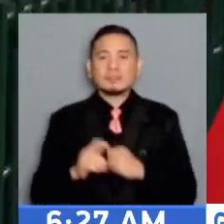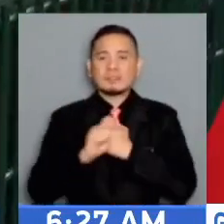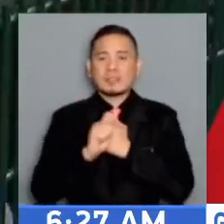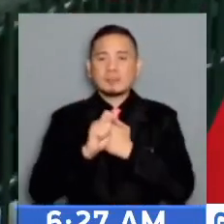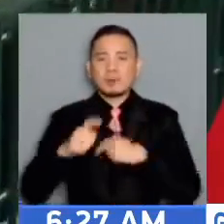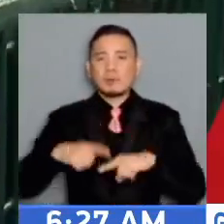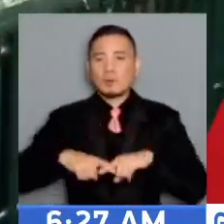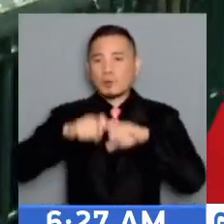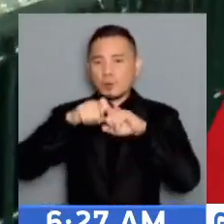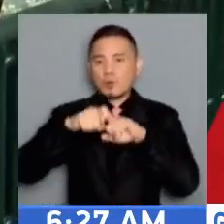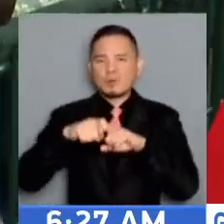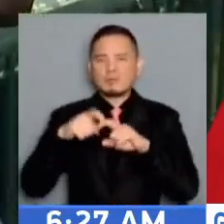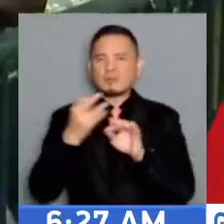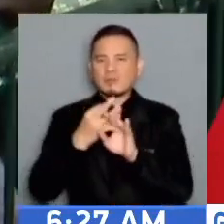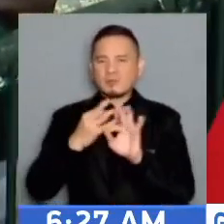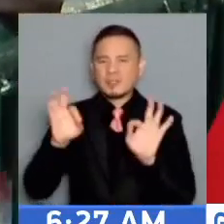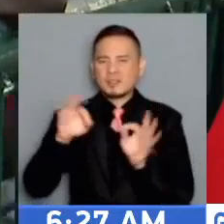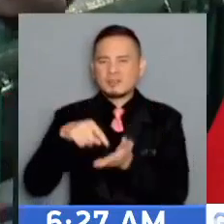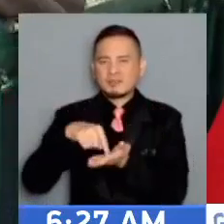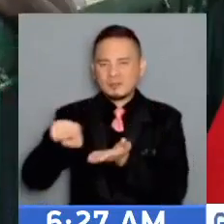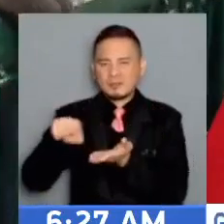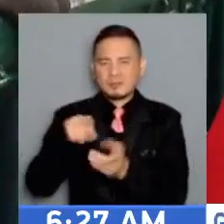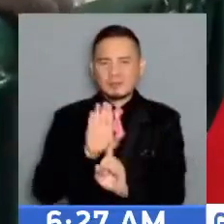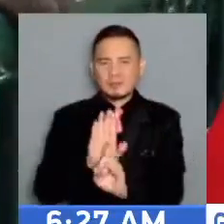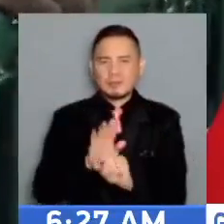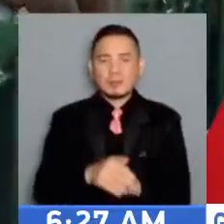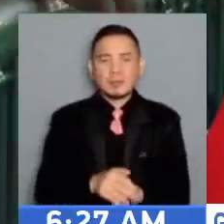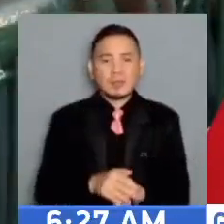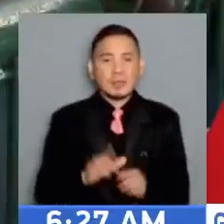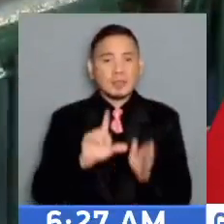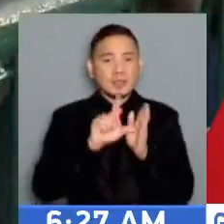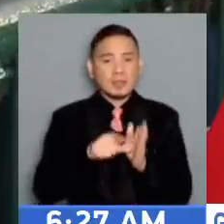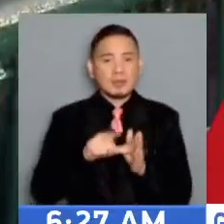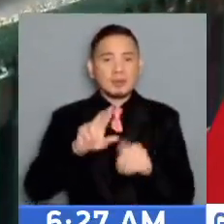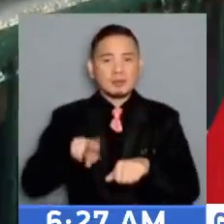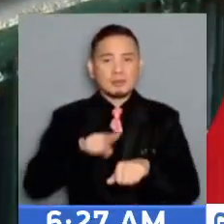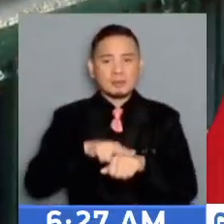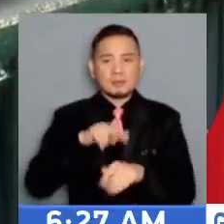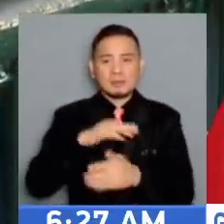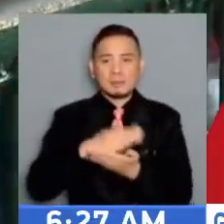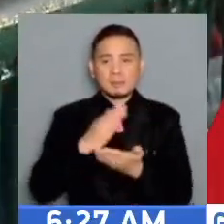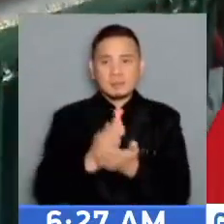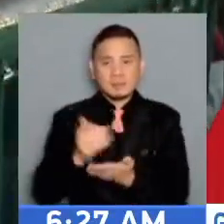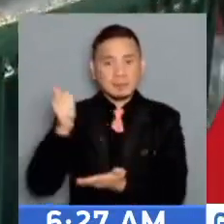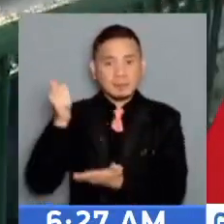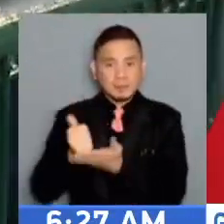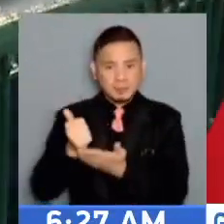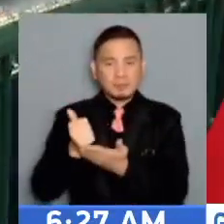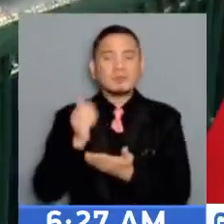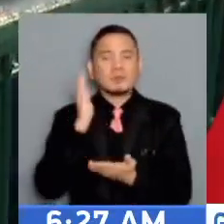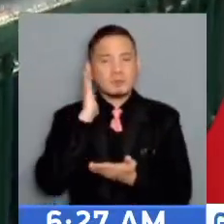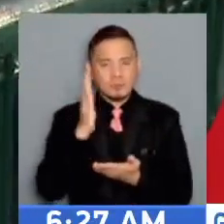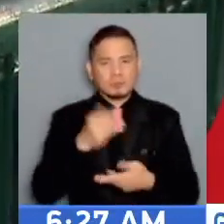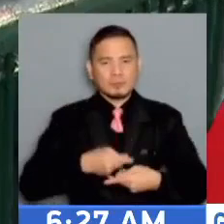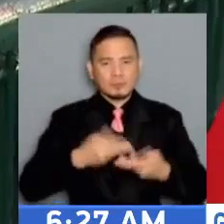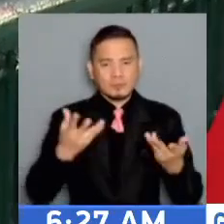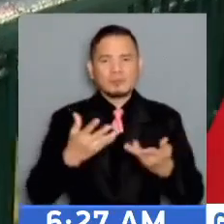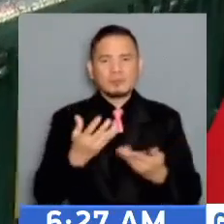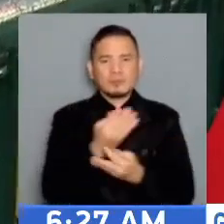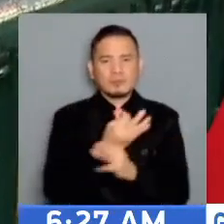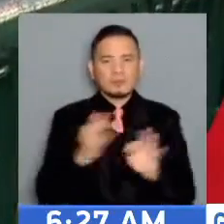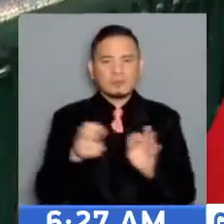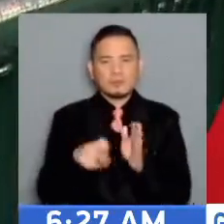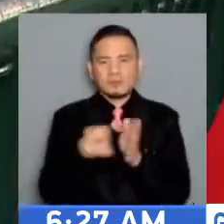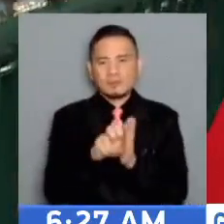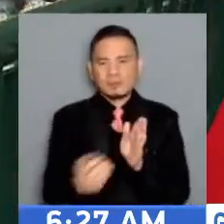pondong nakalaan rito sa ilalim ng 2023 national budget. Nilinaw din itong nasa plano pa lang ang usaping isa pribado ang